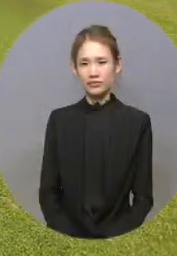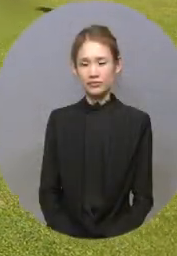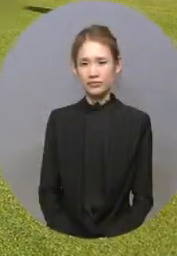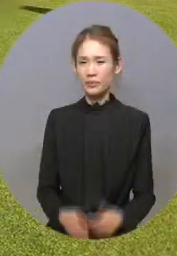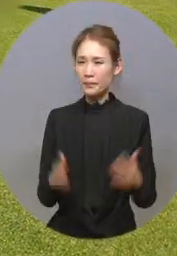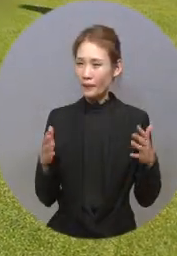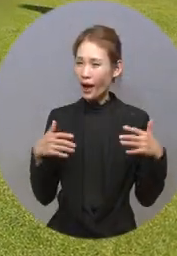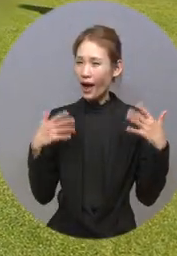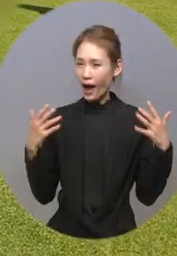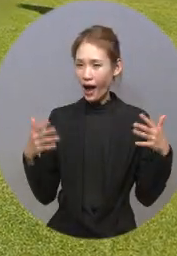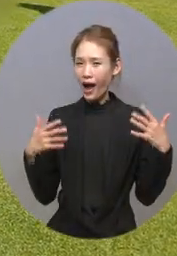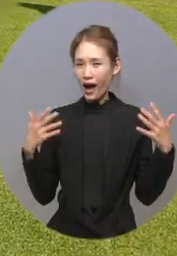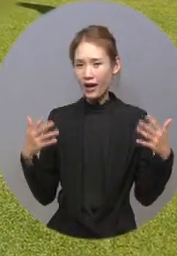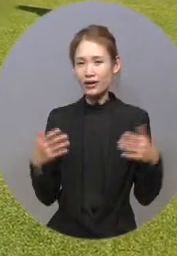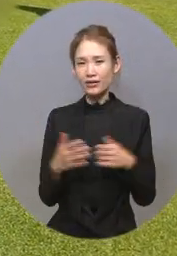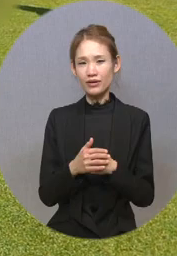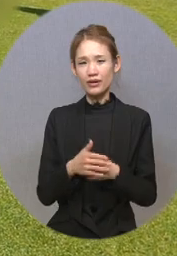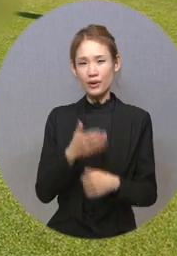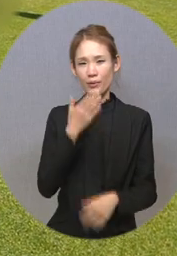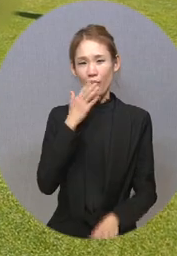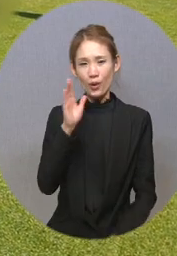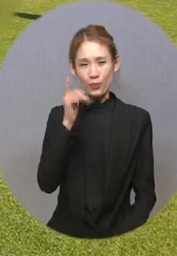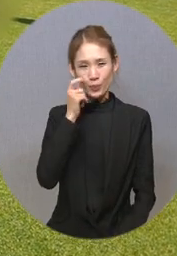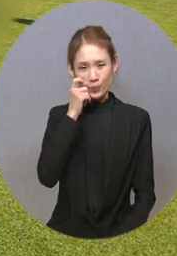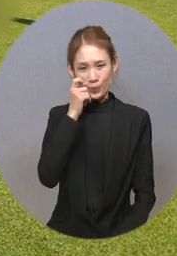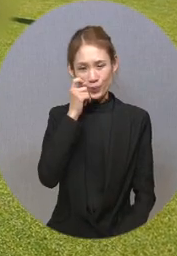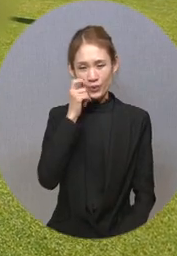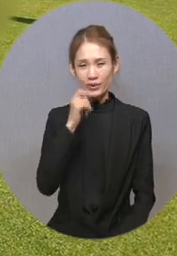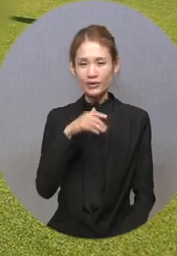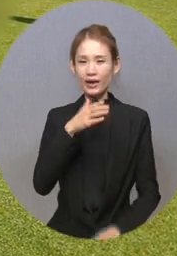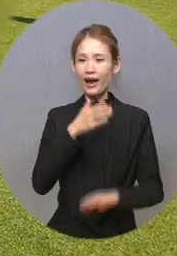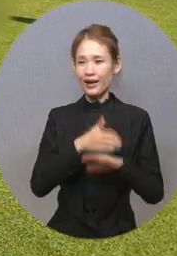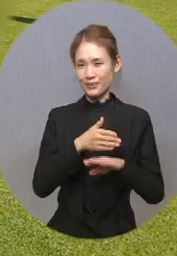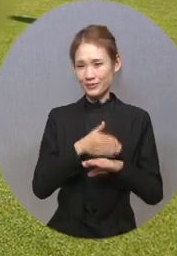못 먹어도 고다. 감사합니다.